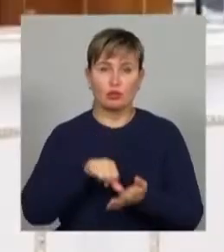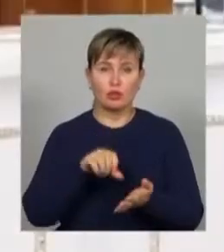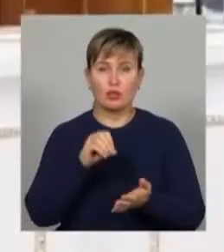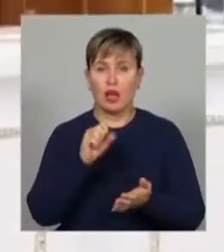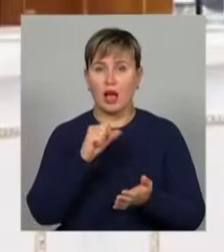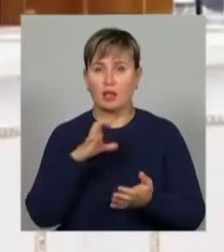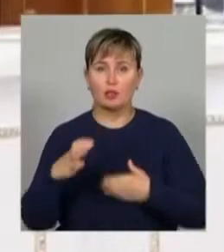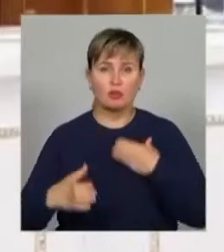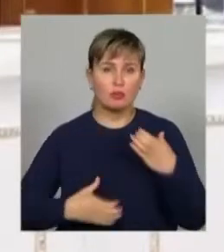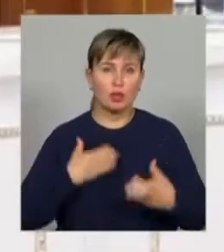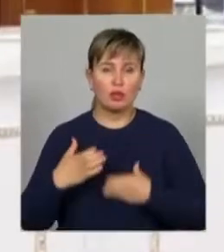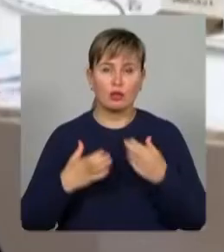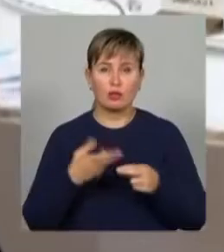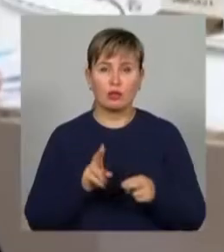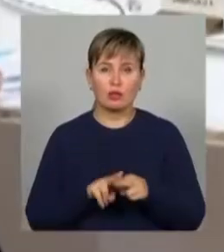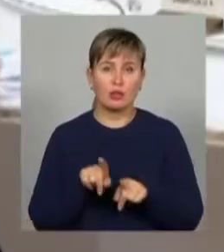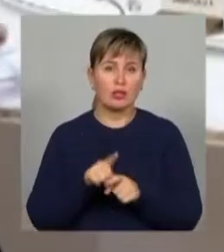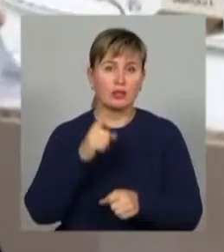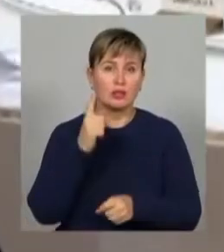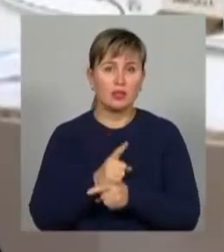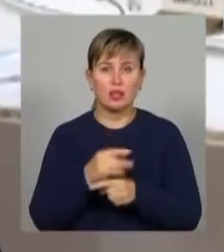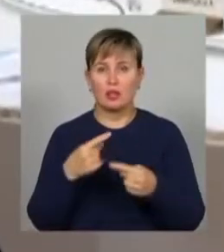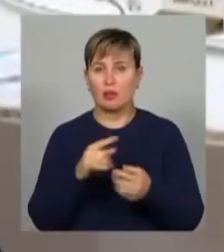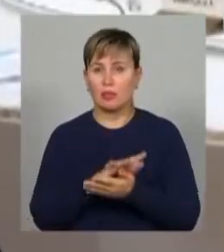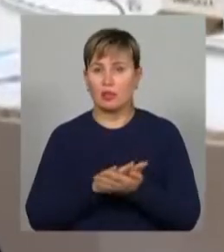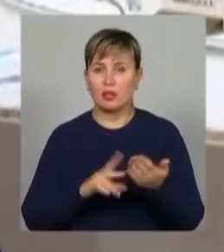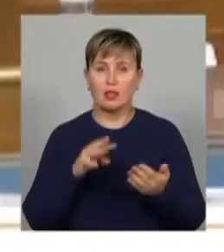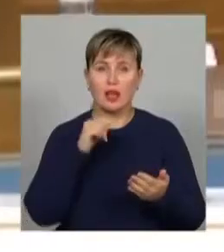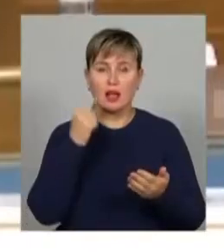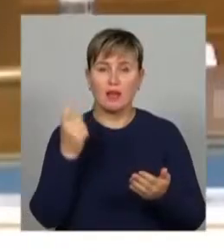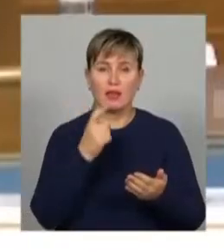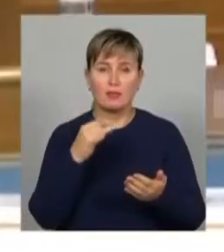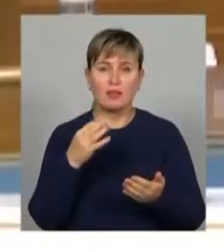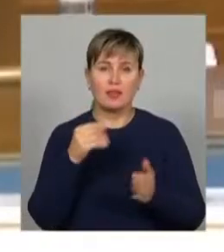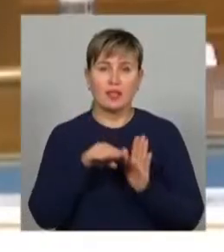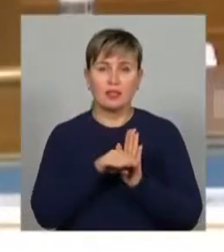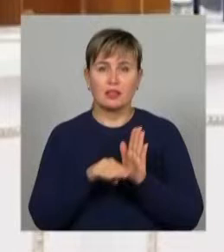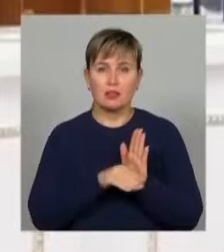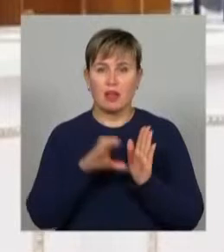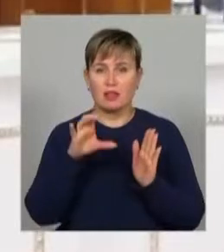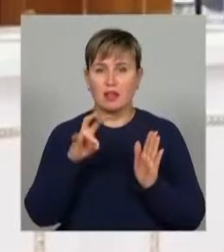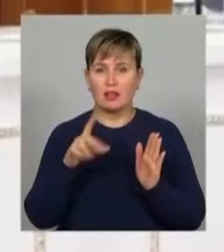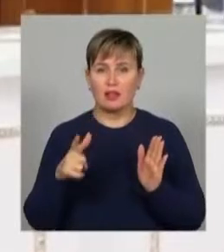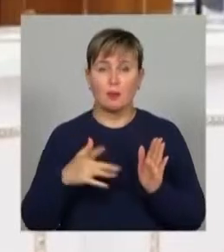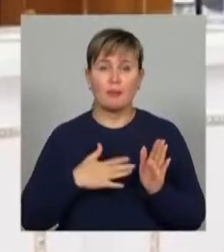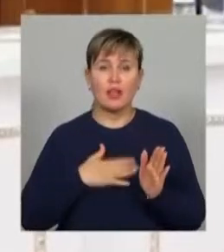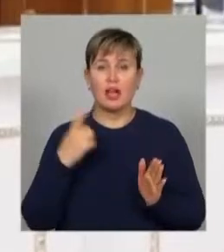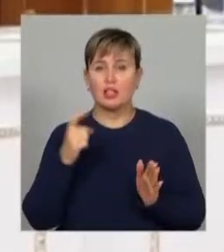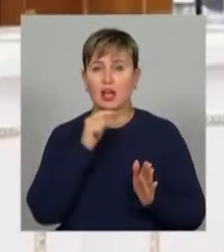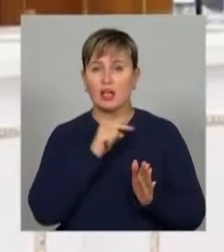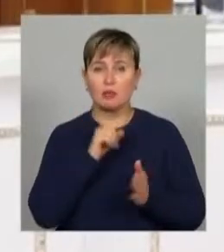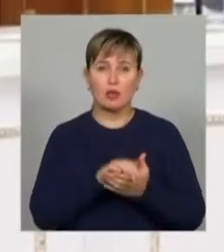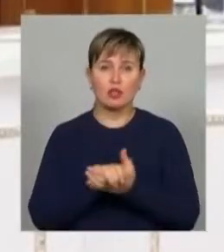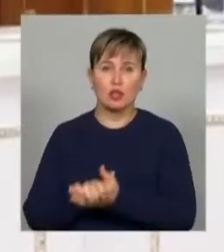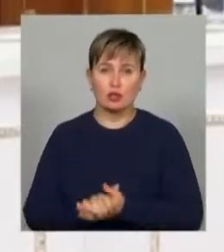ЕАЭС беспокоят усиление санкций и негативные последствия для экономики и финансовых систем СНГ. Наш экономический союз по